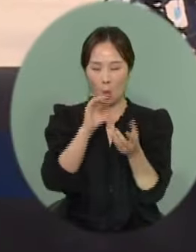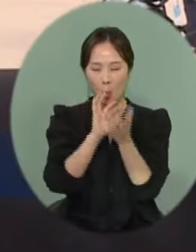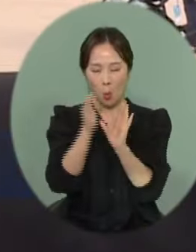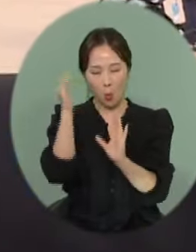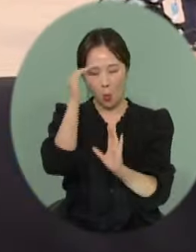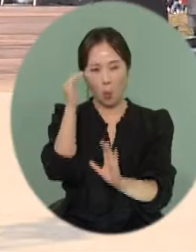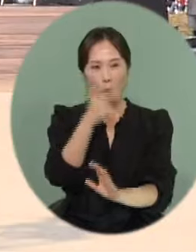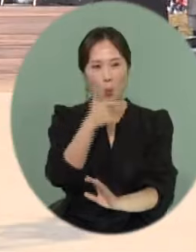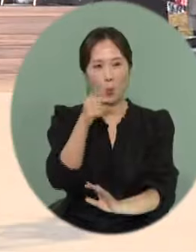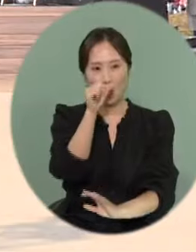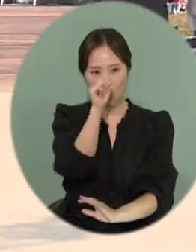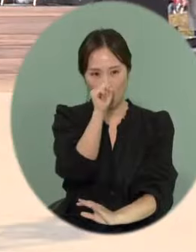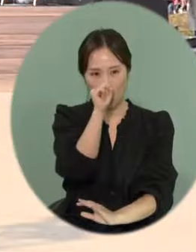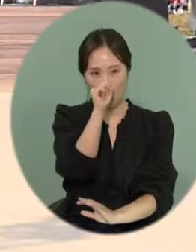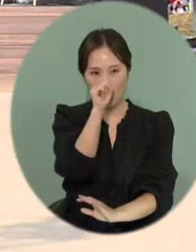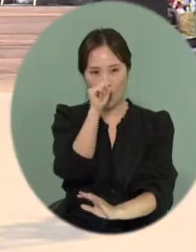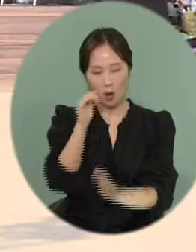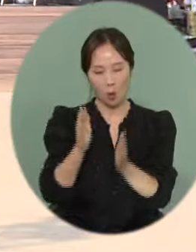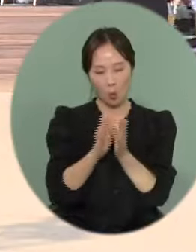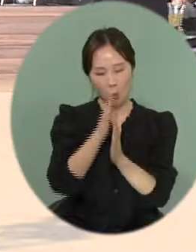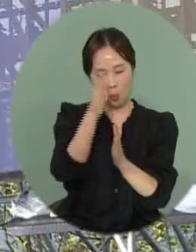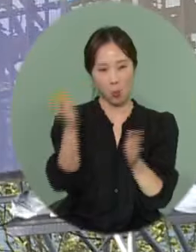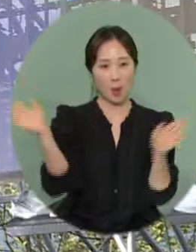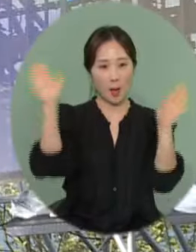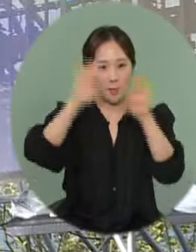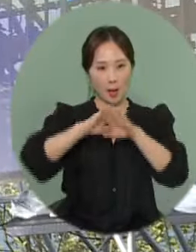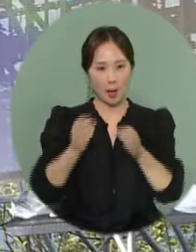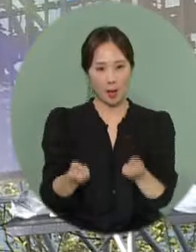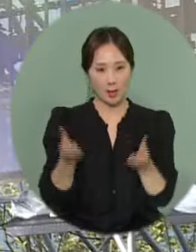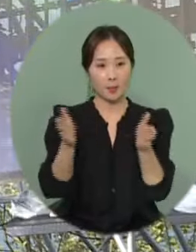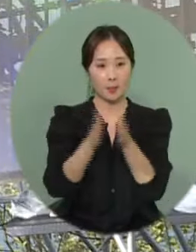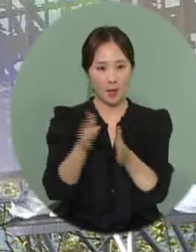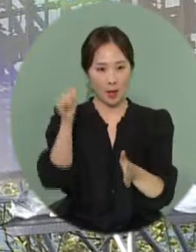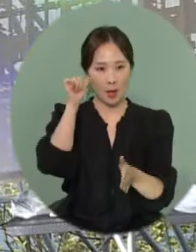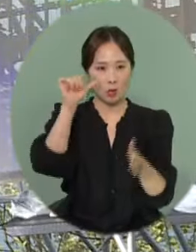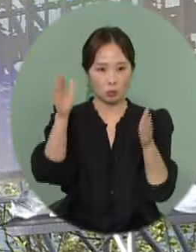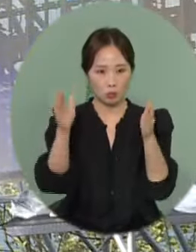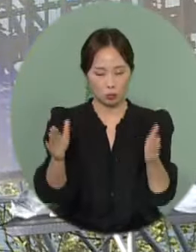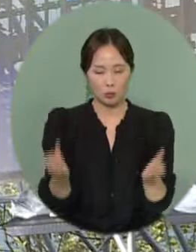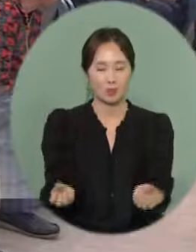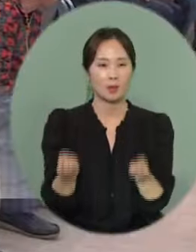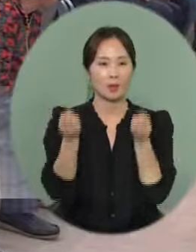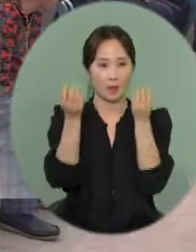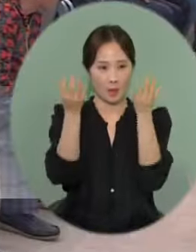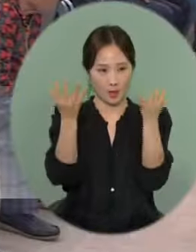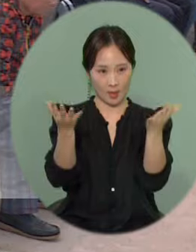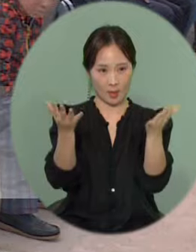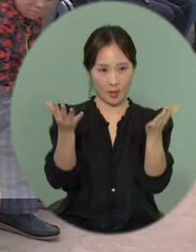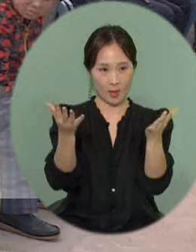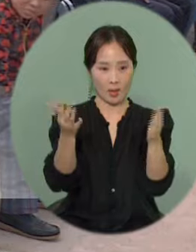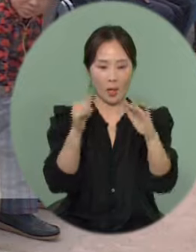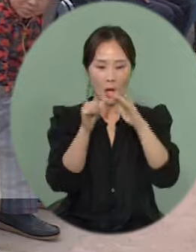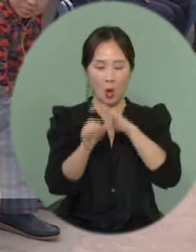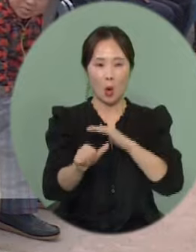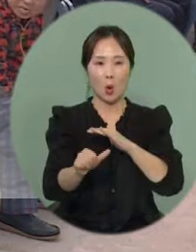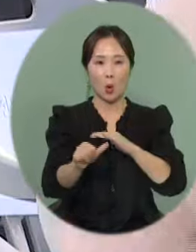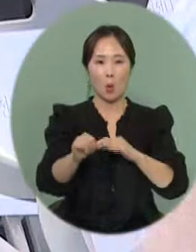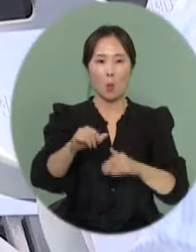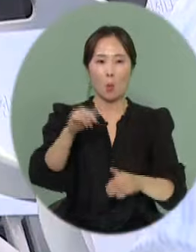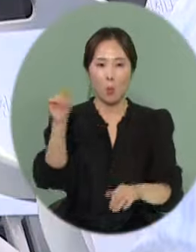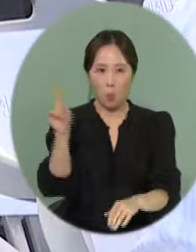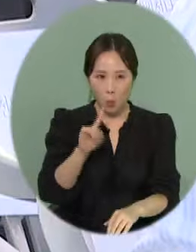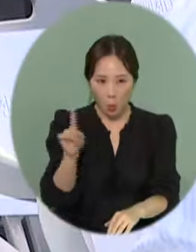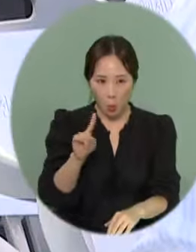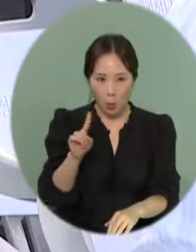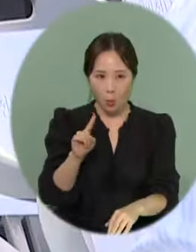좋아요. 화려한 전야제를 시작으로 닷새간의 일정에 들어간 영산강 축제의 주 무대는 올해 처음